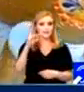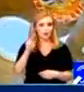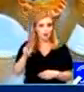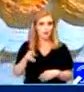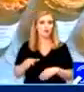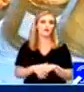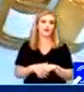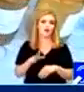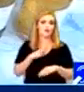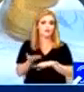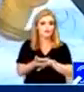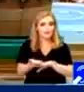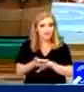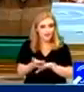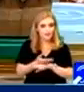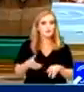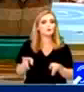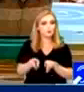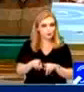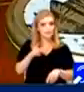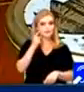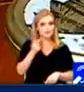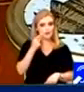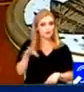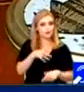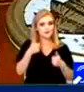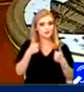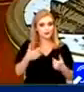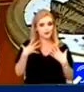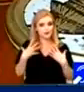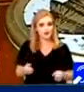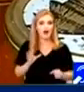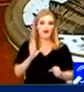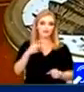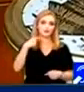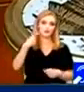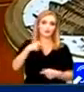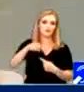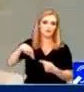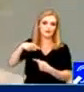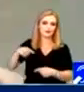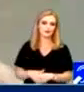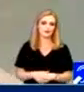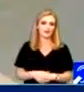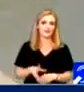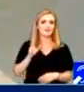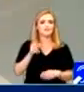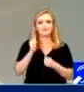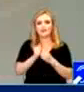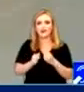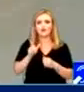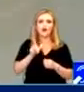pe bază de miere sau faguri, toate miraculoase pentru sănătate, spun apicultorii. Fiște care dureri a omului